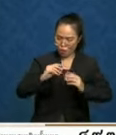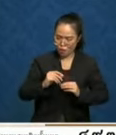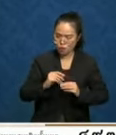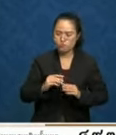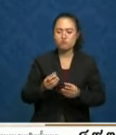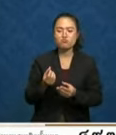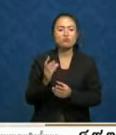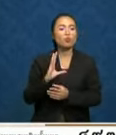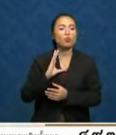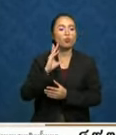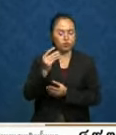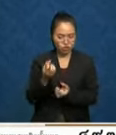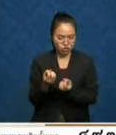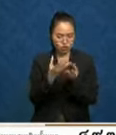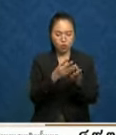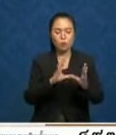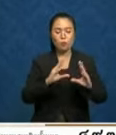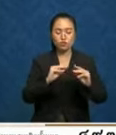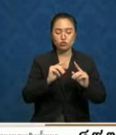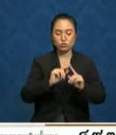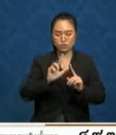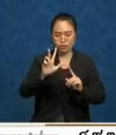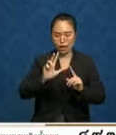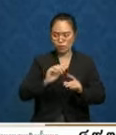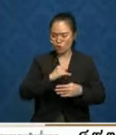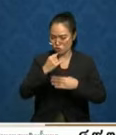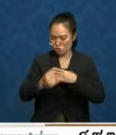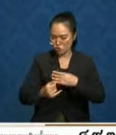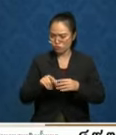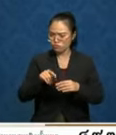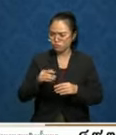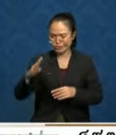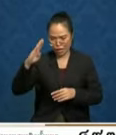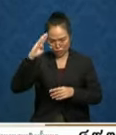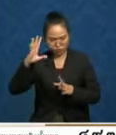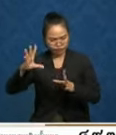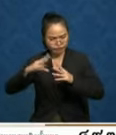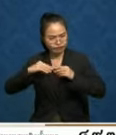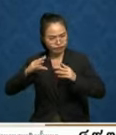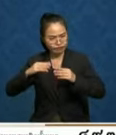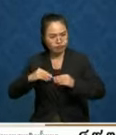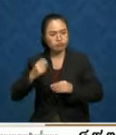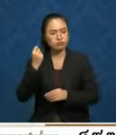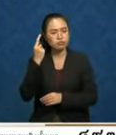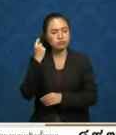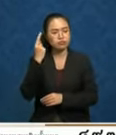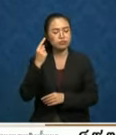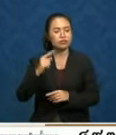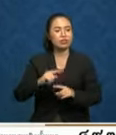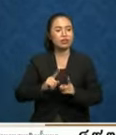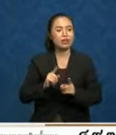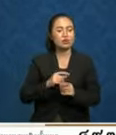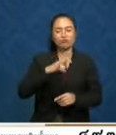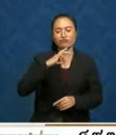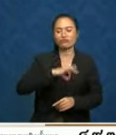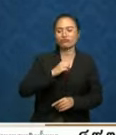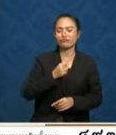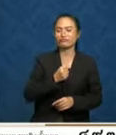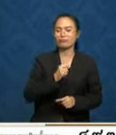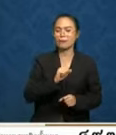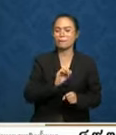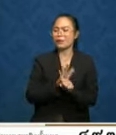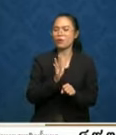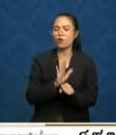ชุมวันที่3ให้จบก็รับปากหมดเพราะนั้นแต่อย่างไรก็ตามผมก็ยังไม่พอใจหรอกผ